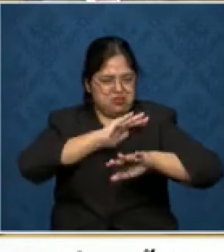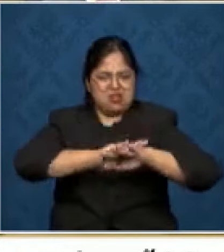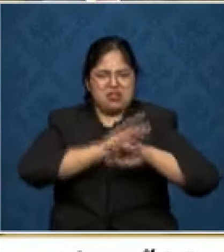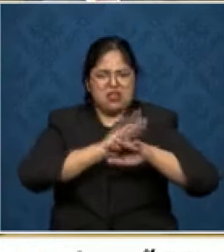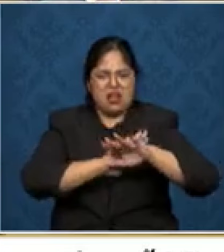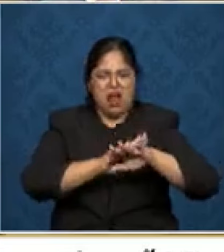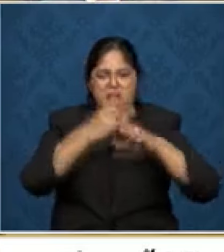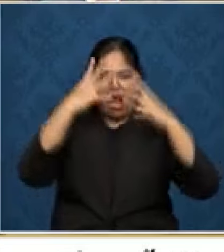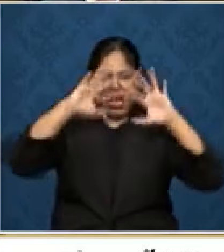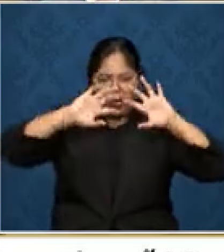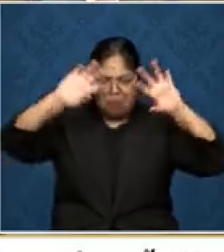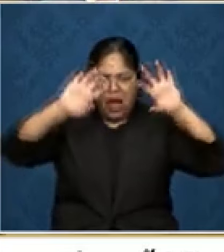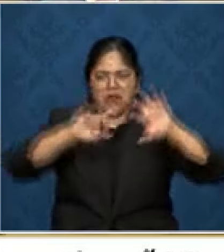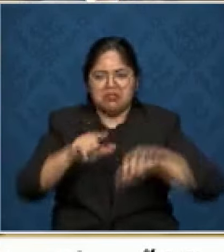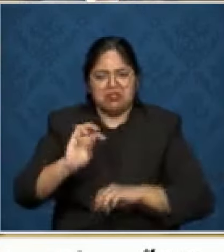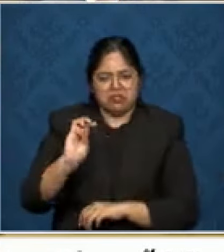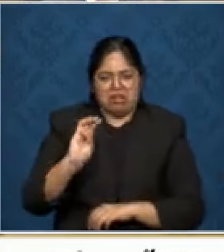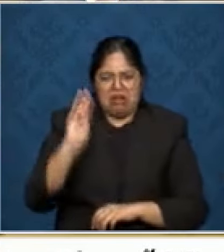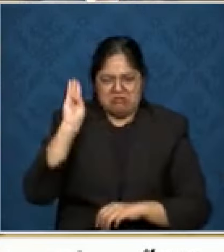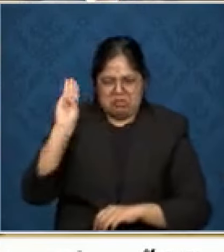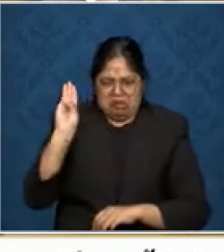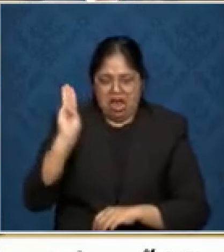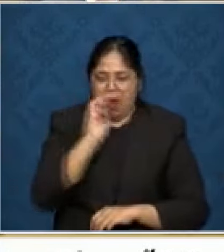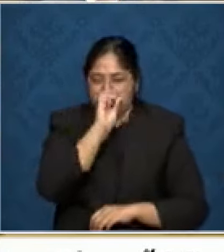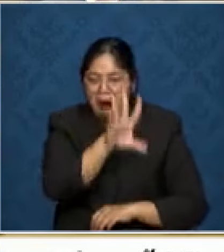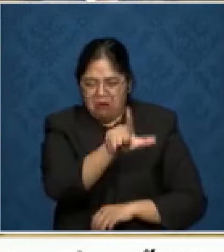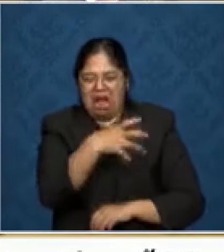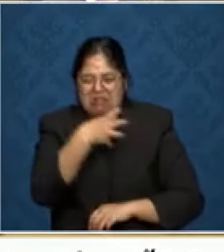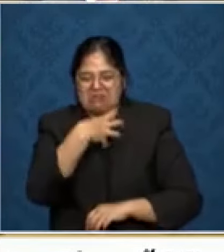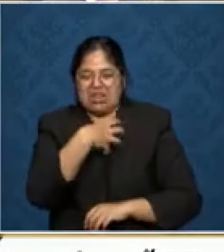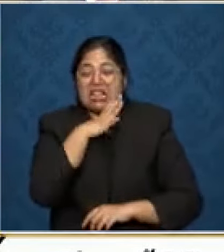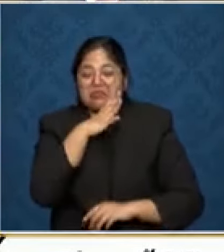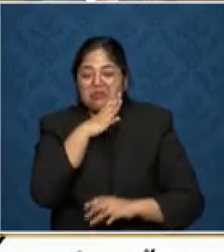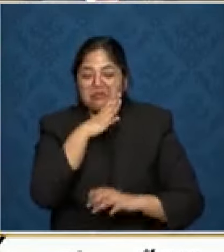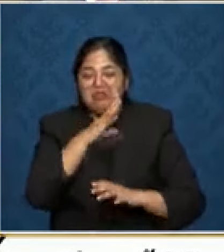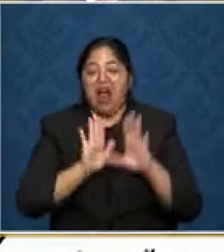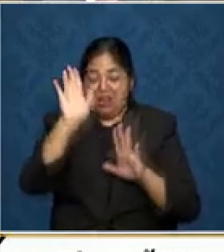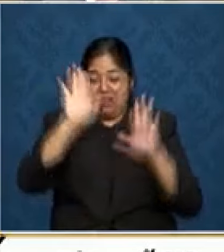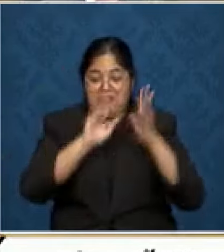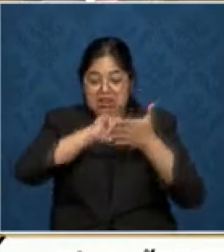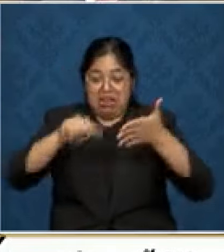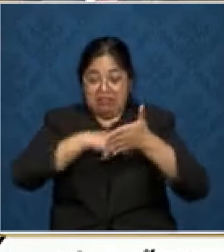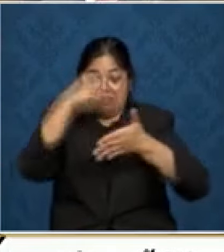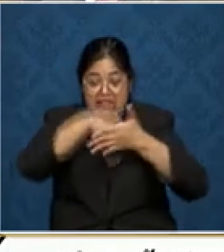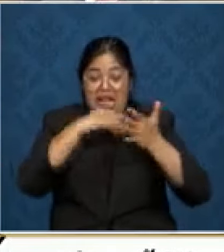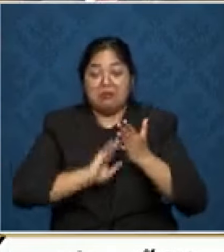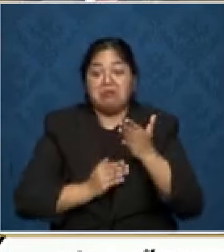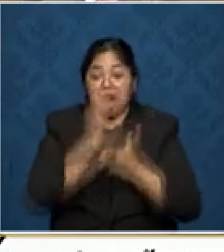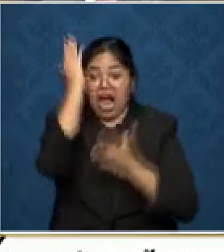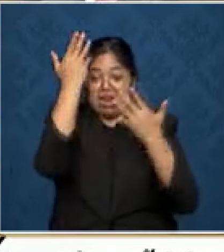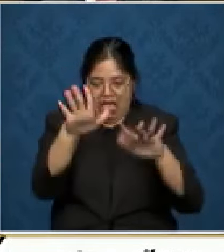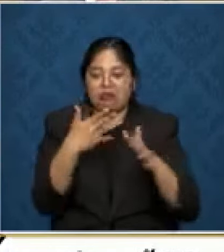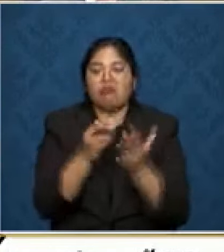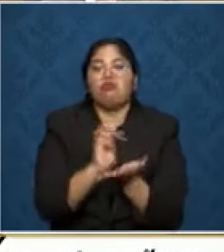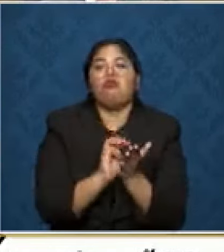ท่านสัญญาหาเสียงไว้ต้องรับผิดชอบต่อประชานิยมที่ท่านจัดให้ให้สำเร็จครับ